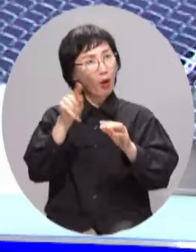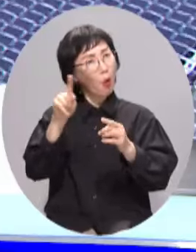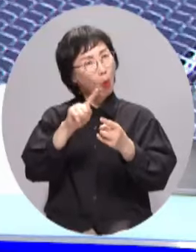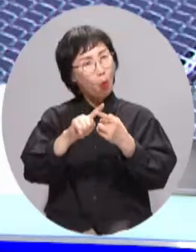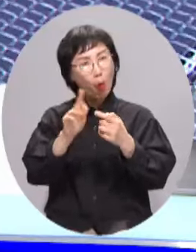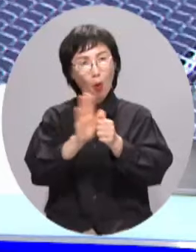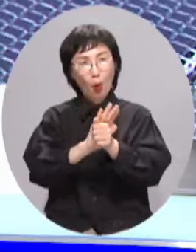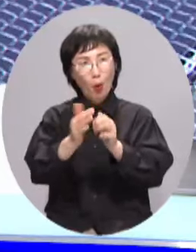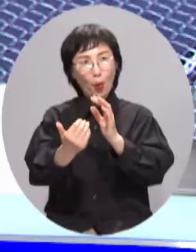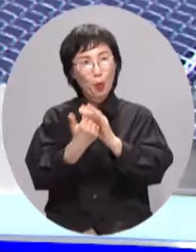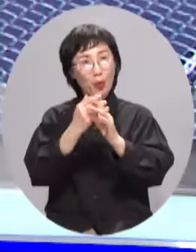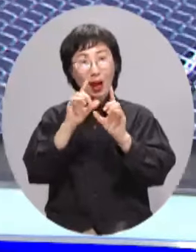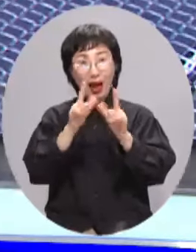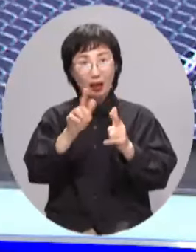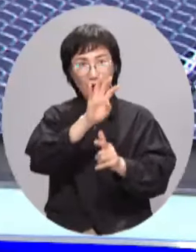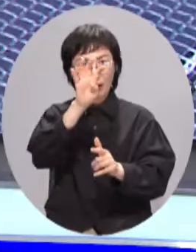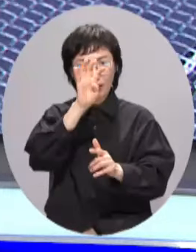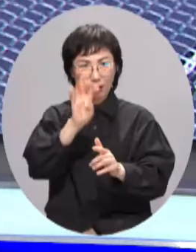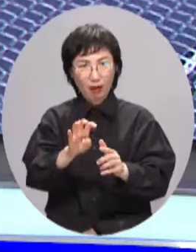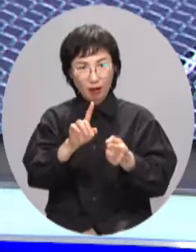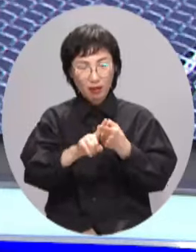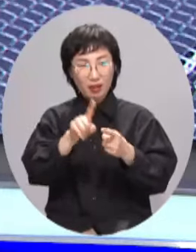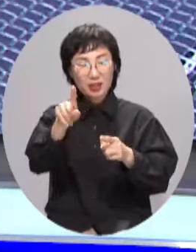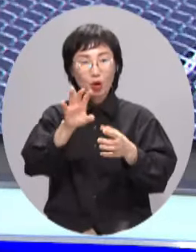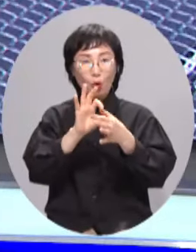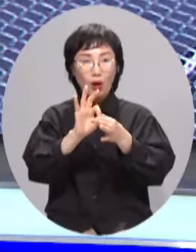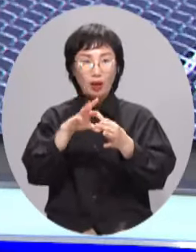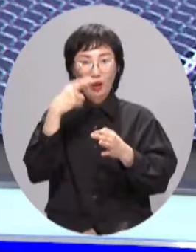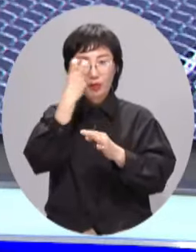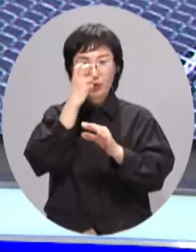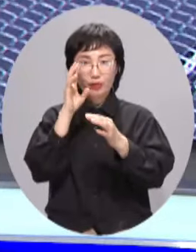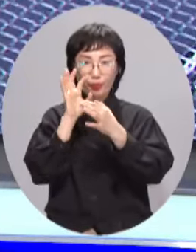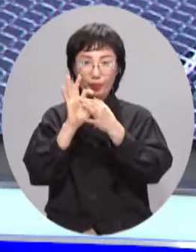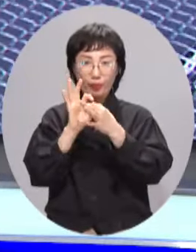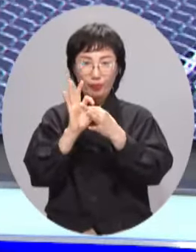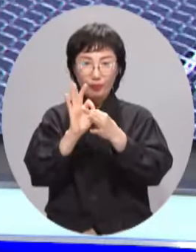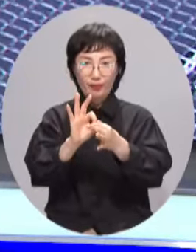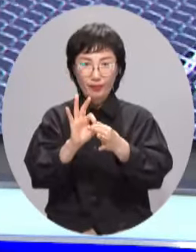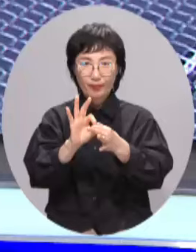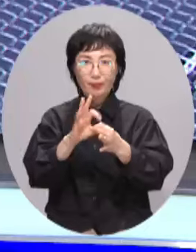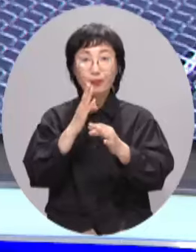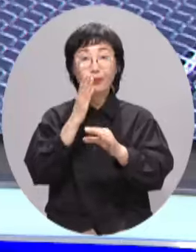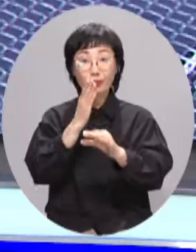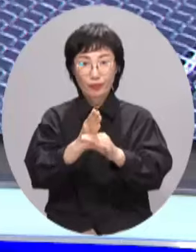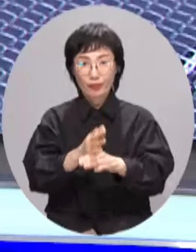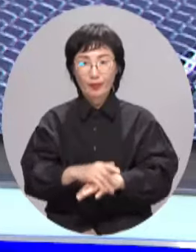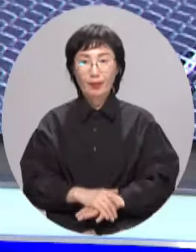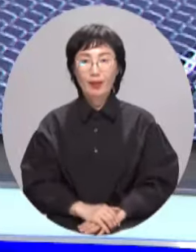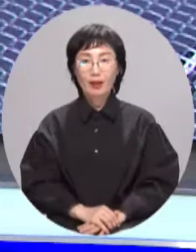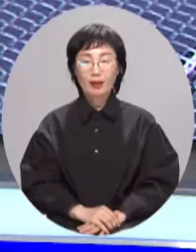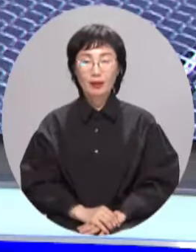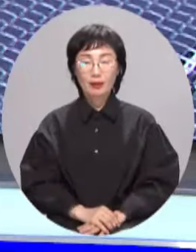돌면서 검찰의 다음 수순에 관심이 집중되고 있습니다 박혜진 기자가 취재했습니다